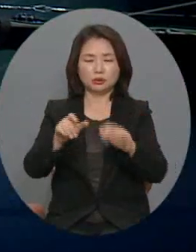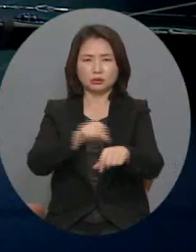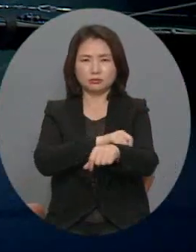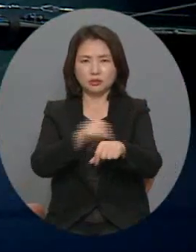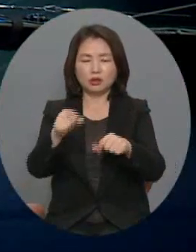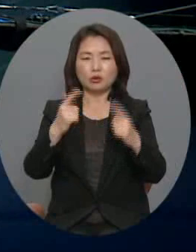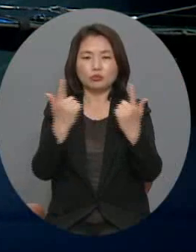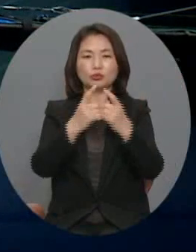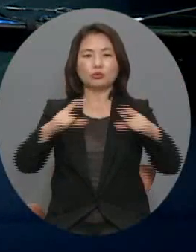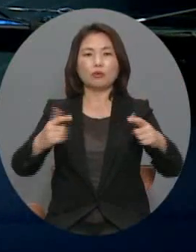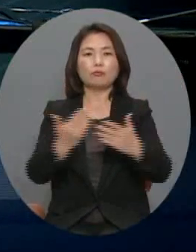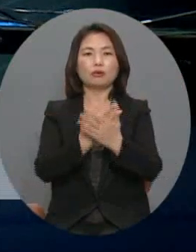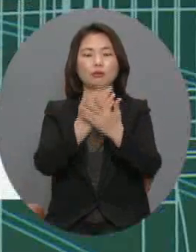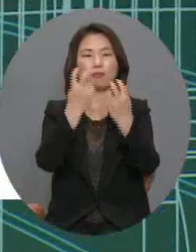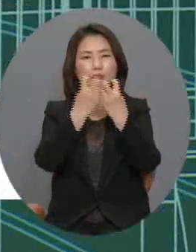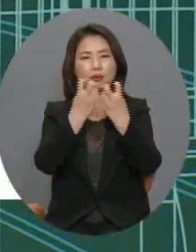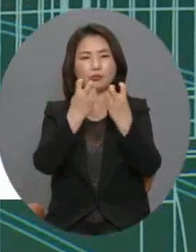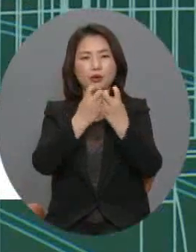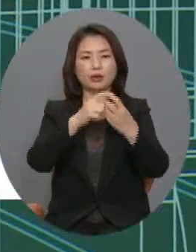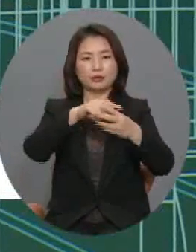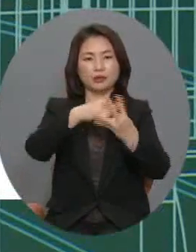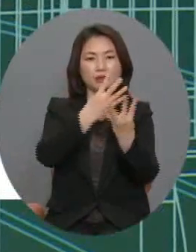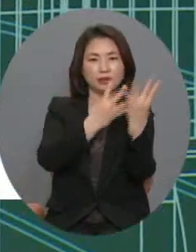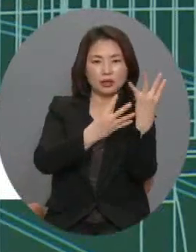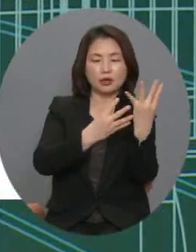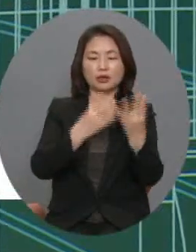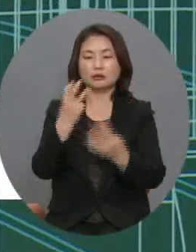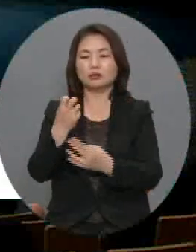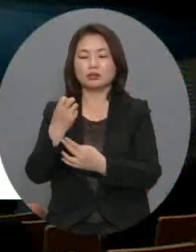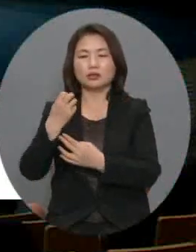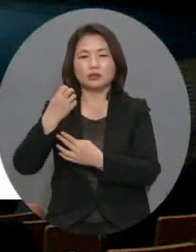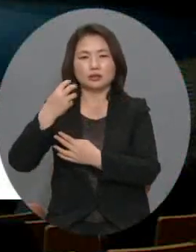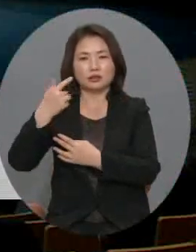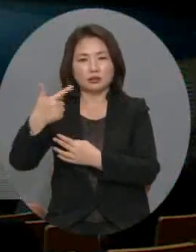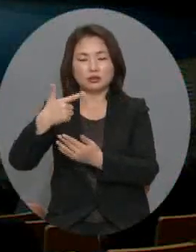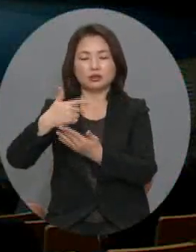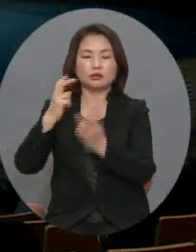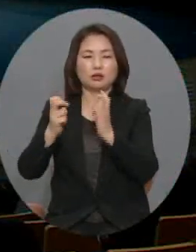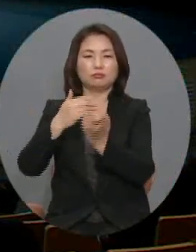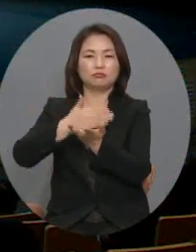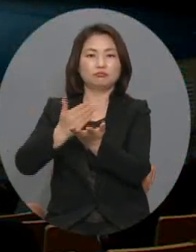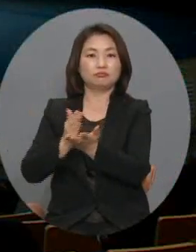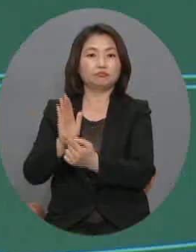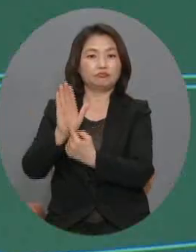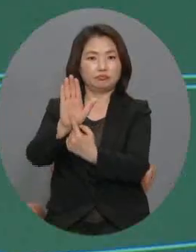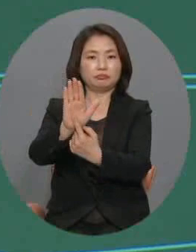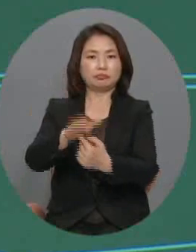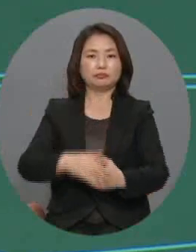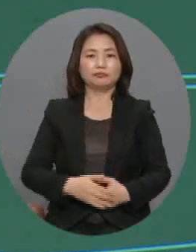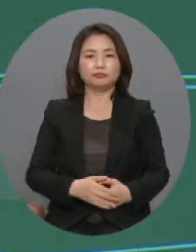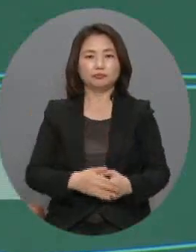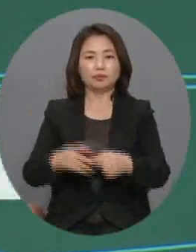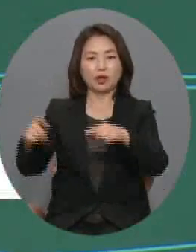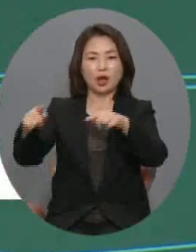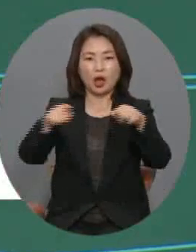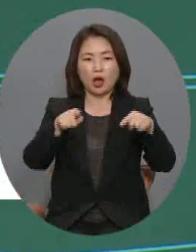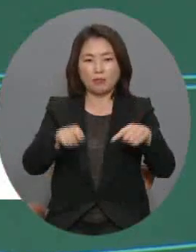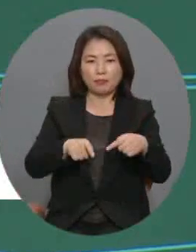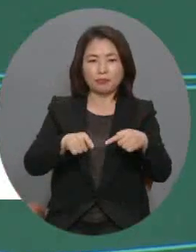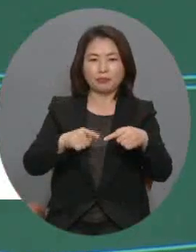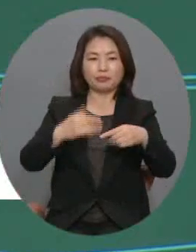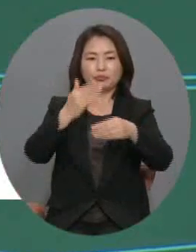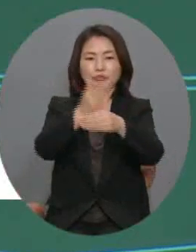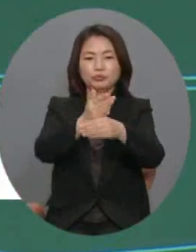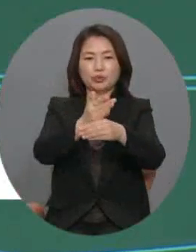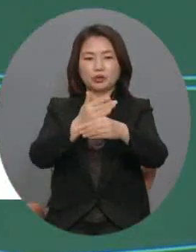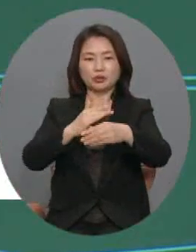특별히 북부권 발전 방안으로 4개 분야 34개 사업안이 제시됐습니다. 한반도의 중부권과 남부권